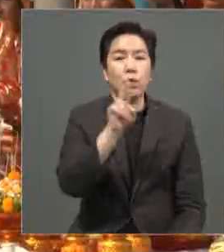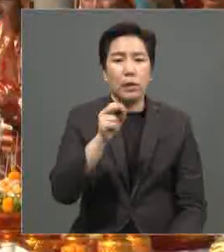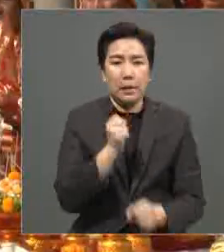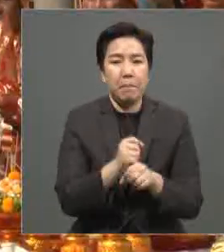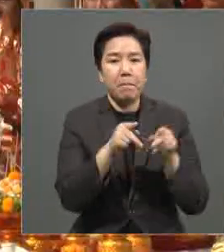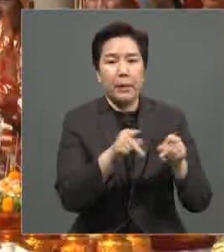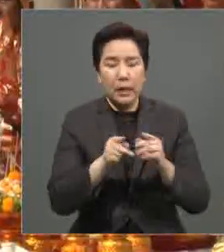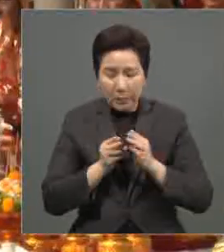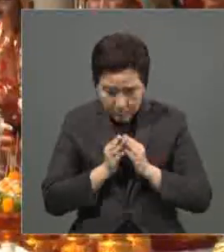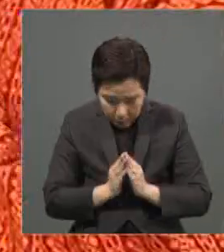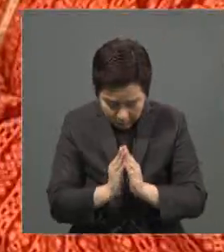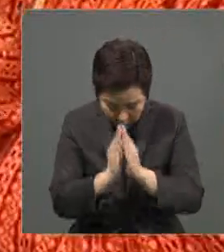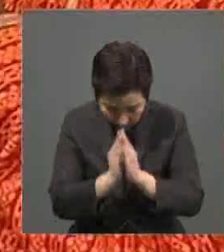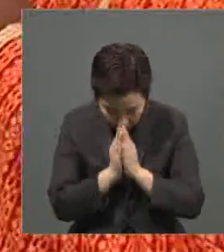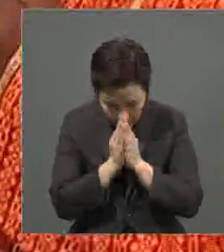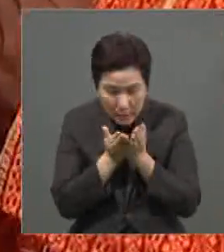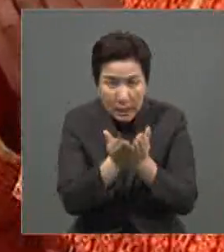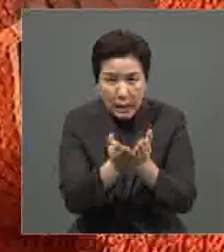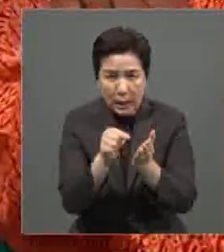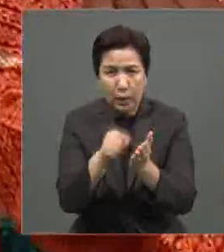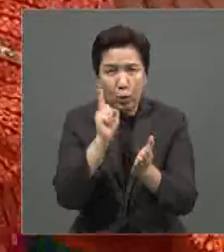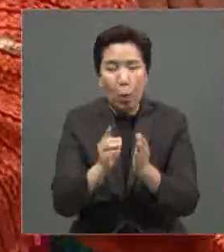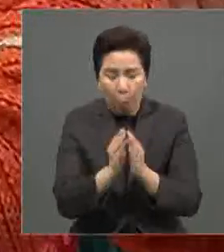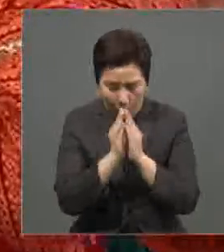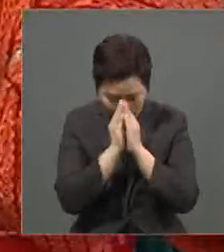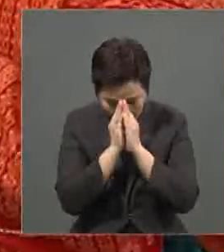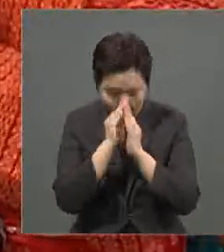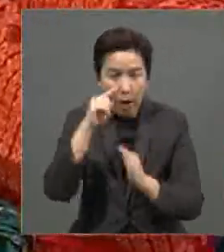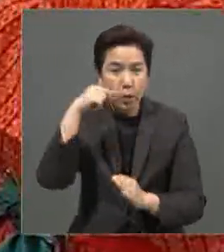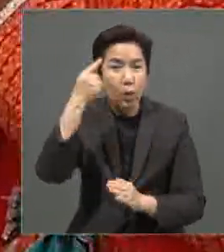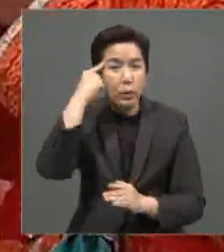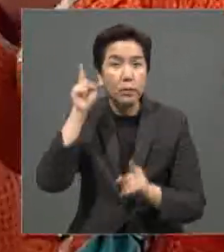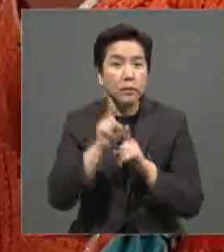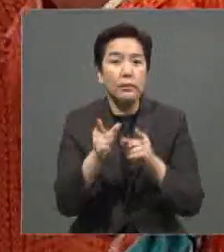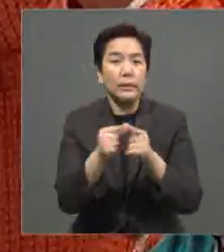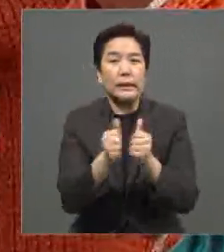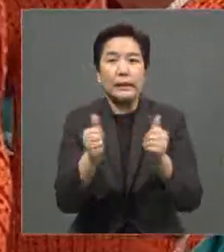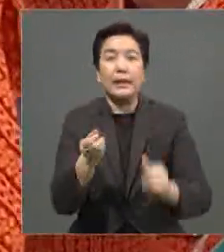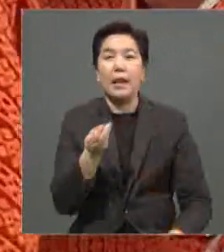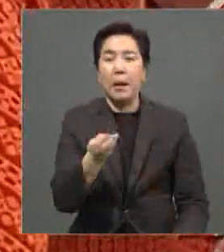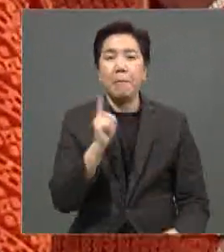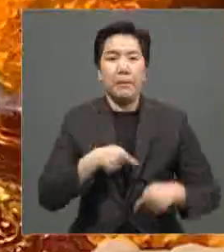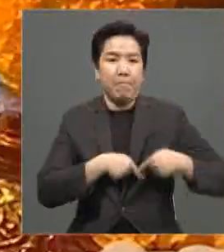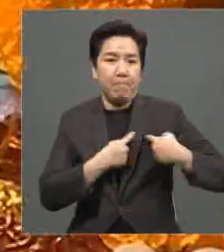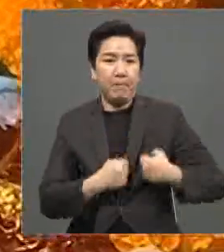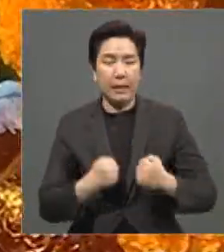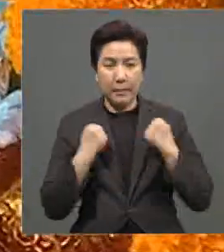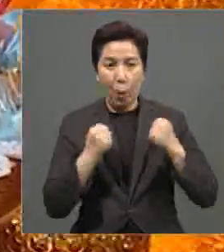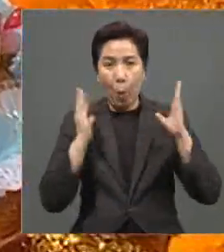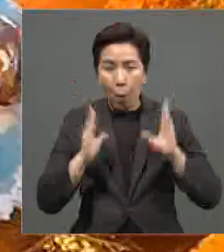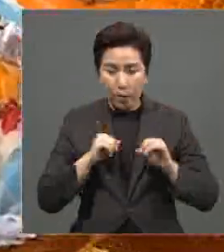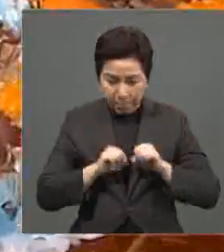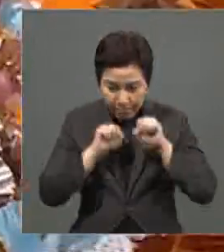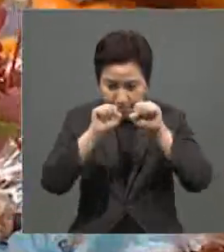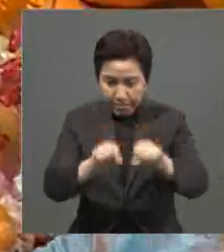ธีเส้นไหว้แม่ย่านางเรือหรือบูชาแม่ย่านางเรือก่อนเพื่อความเป็นสิริมงคลเป็นขวัญกำลังใจแก่กำลังพล